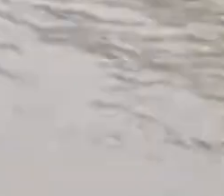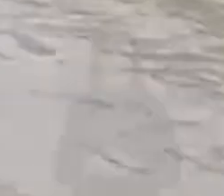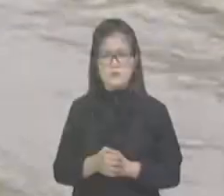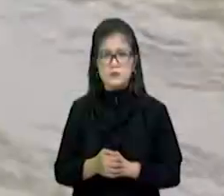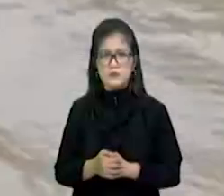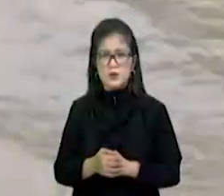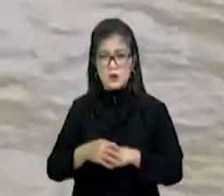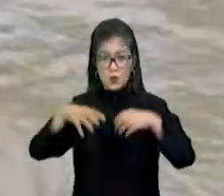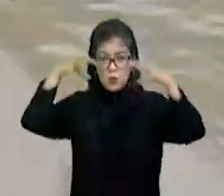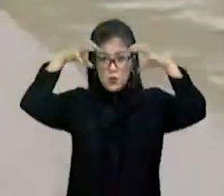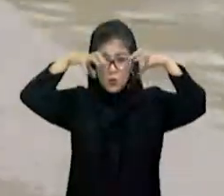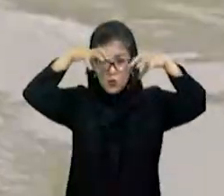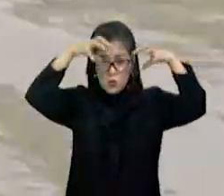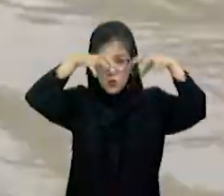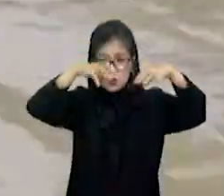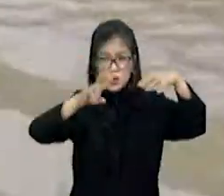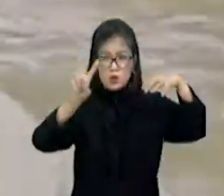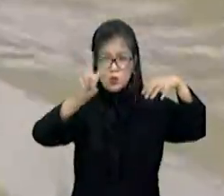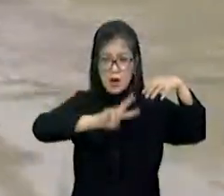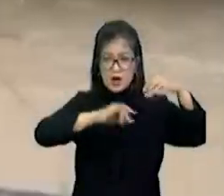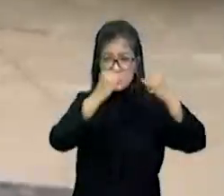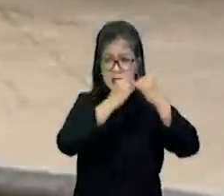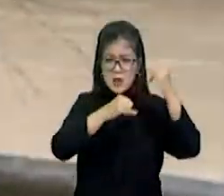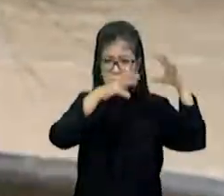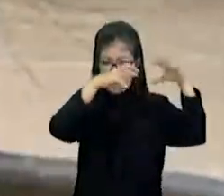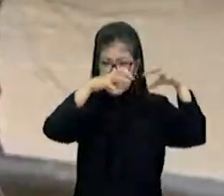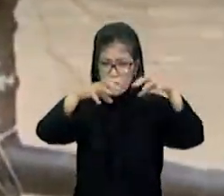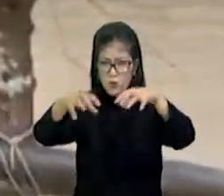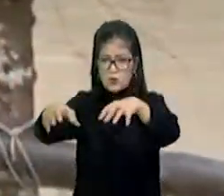Curah hujan tinggi selama 2 hari terakhir membuat warga harus siaga.